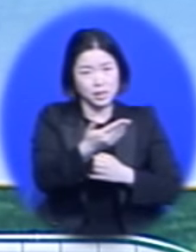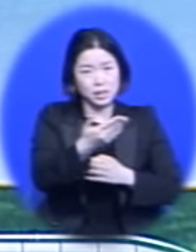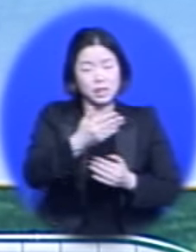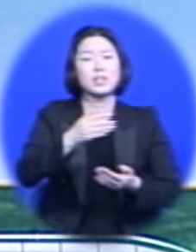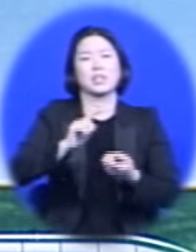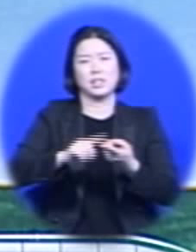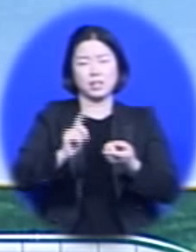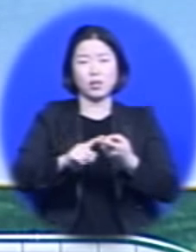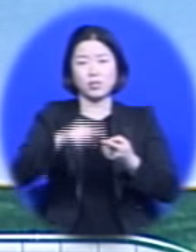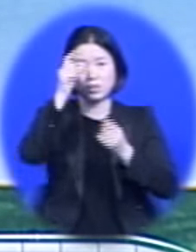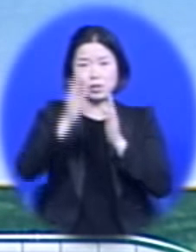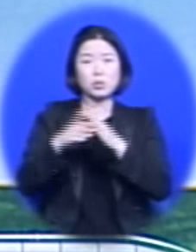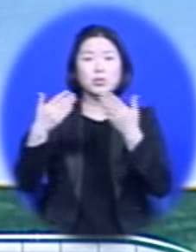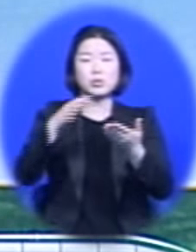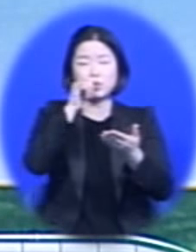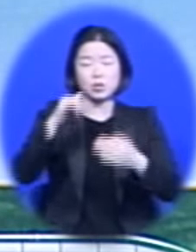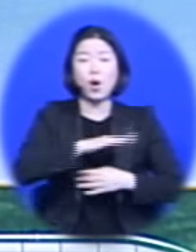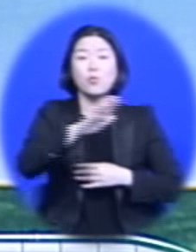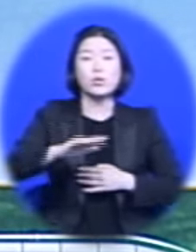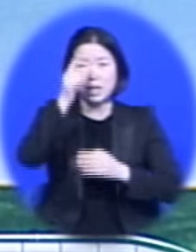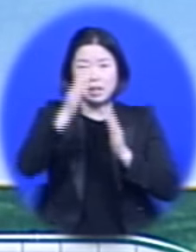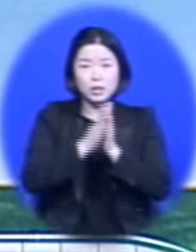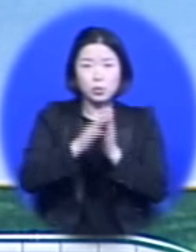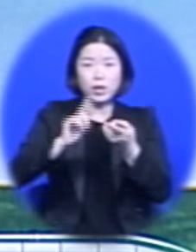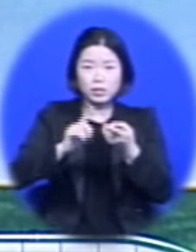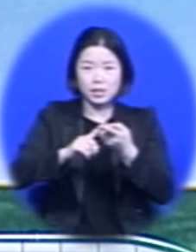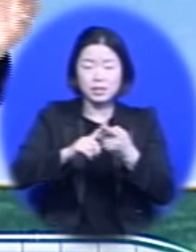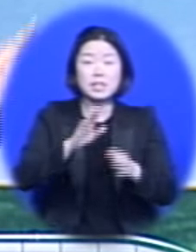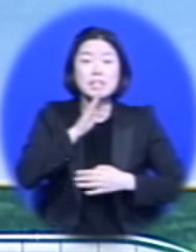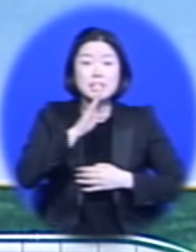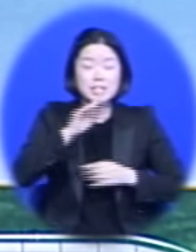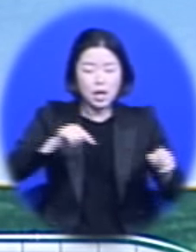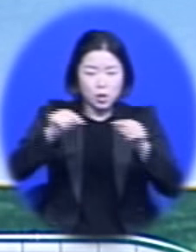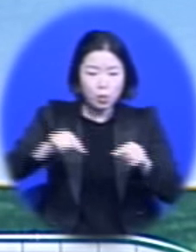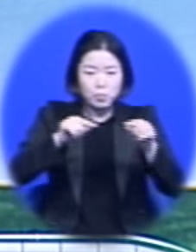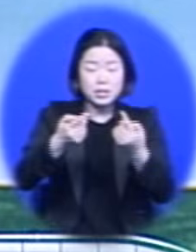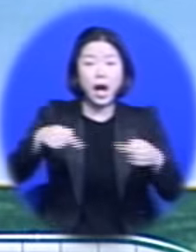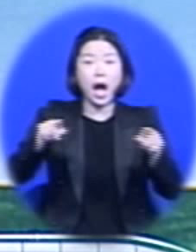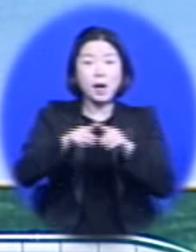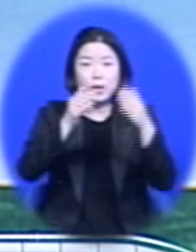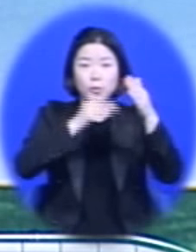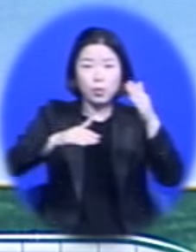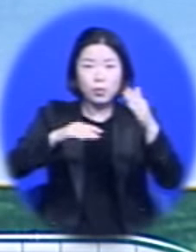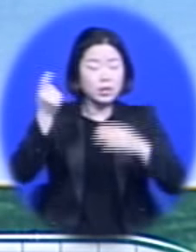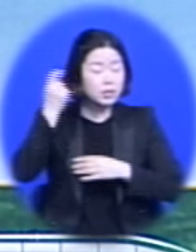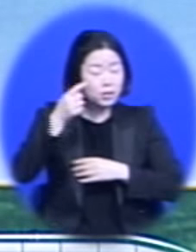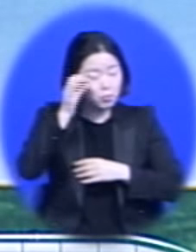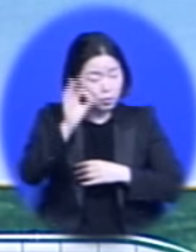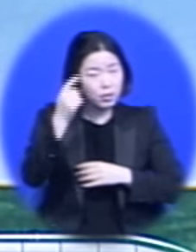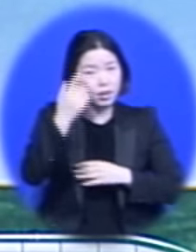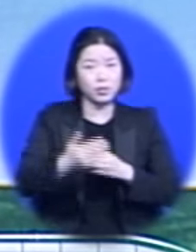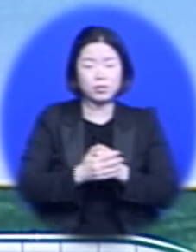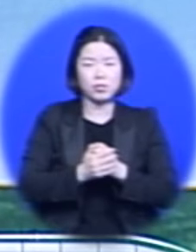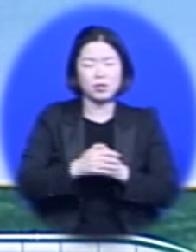있다고요. 여러분 우리가 기도하는 것을 실제로 녹음해서 우리 한번 같이 들어보실까요? 창피해서